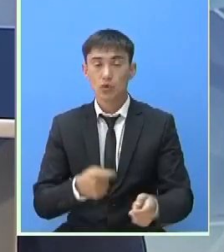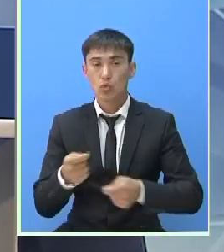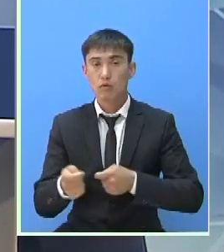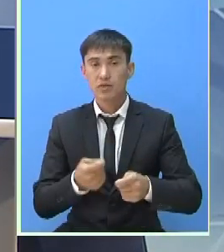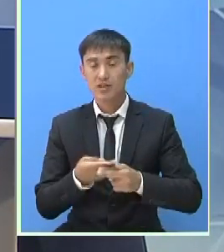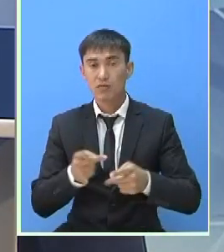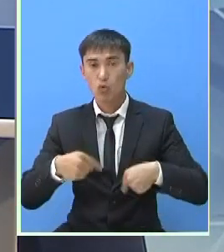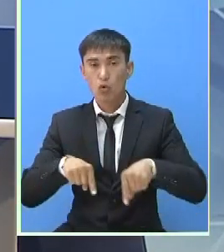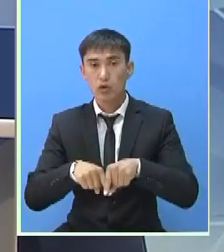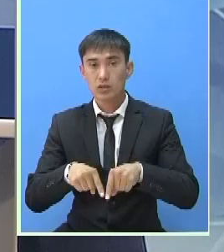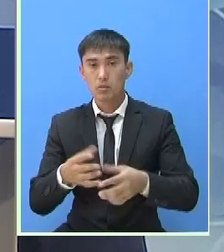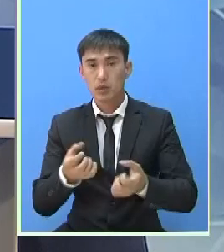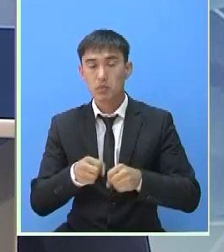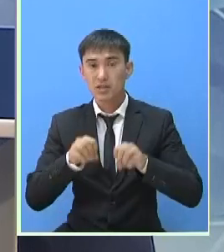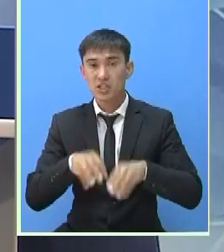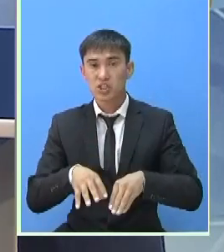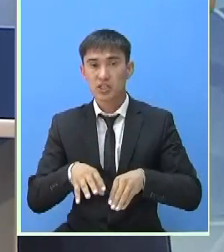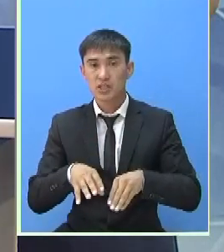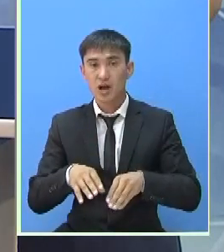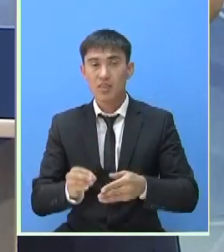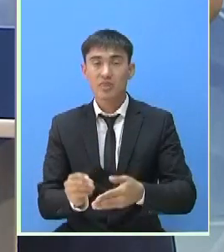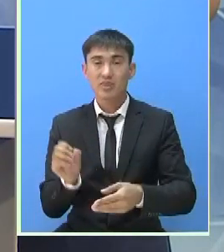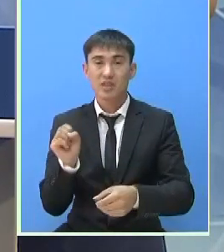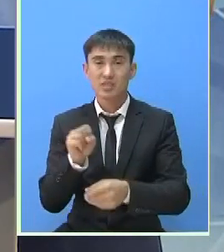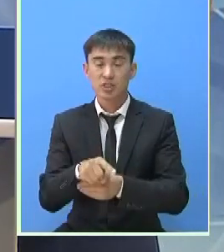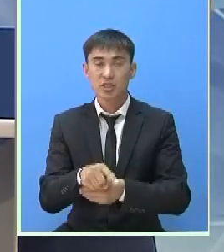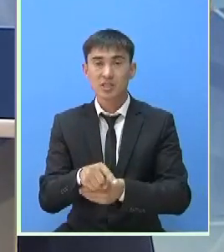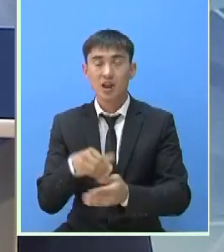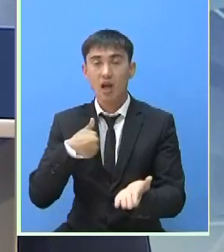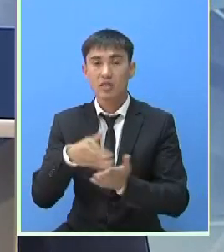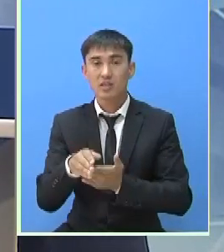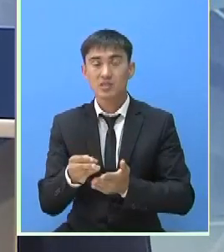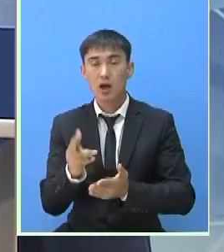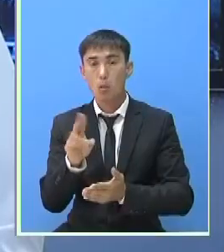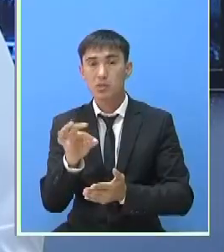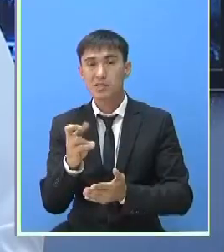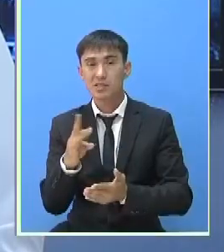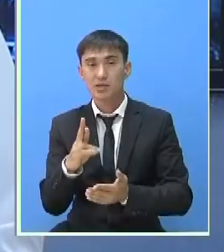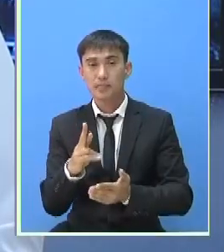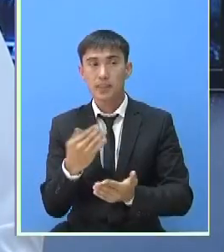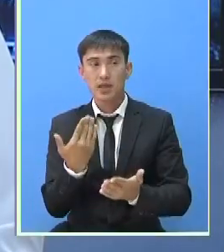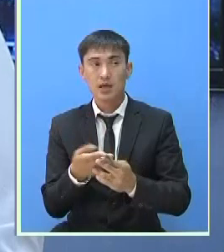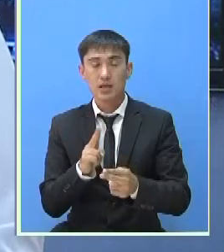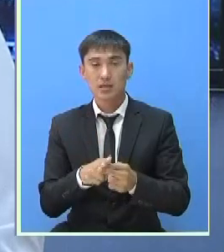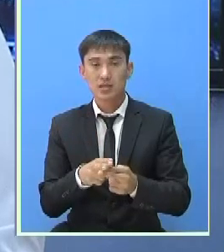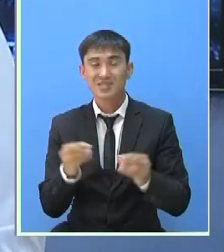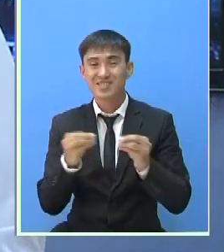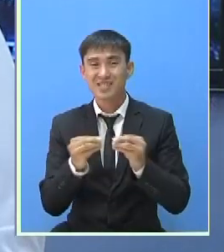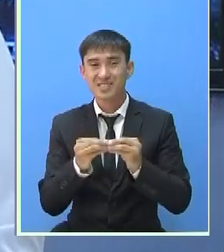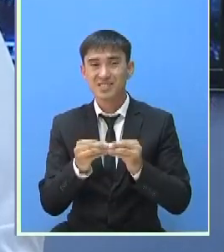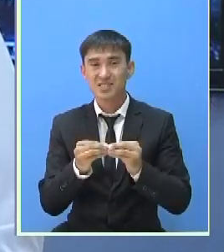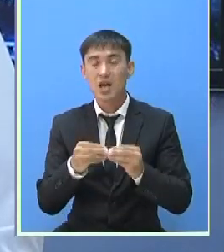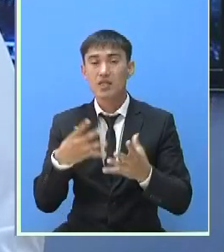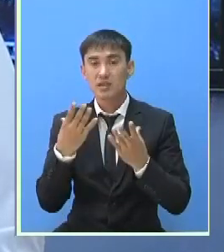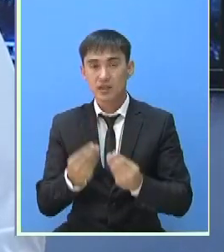Руководитель данного органа принимает решение о назначении либо отказе назначения компенсации. Это занимает 10 календарных дней с